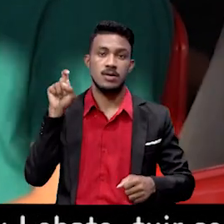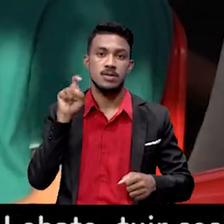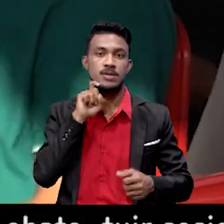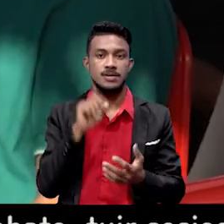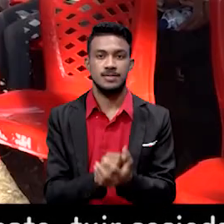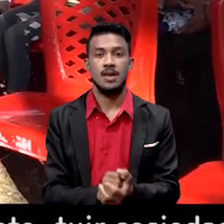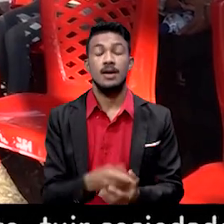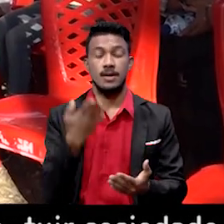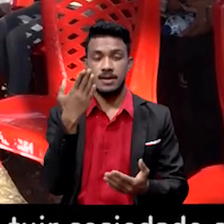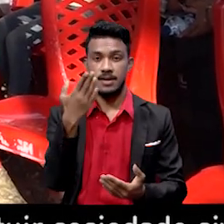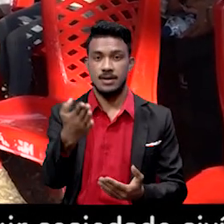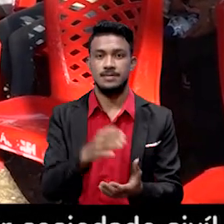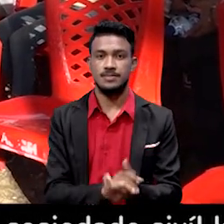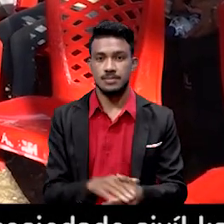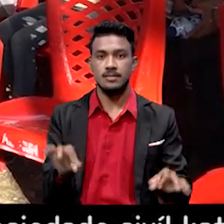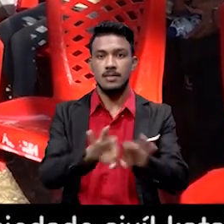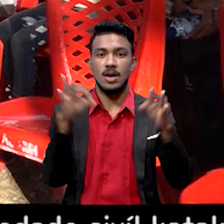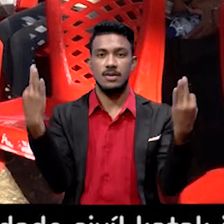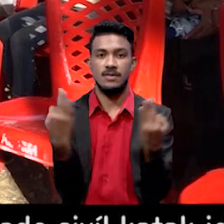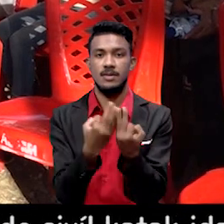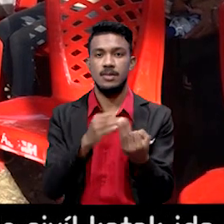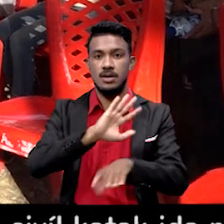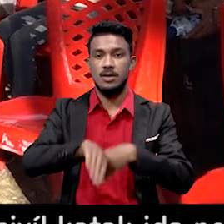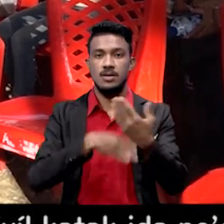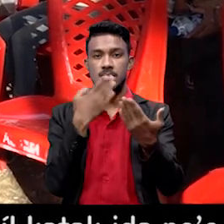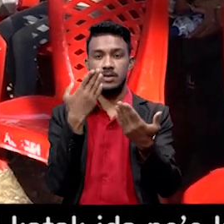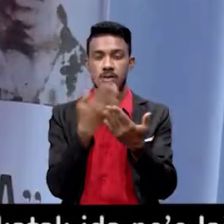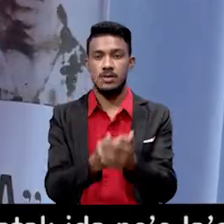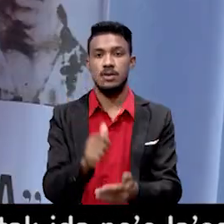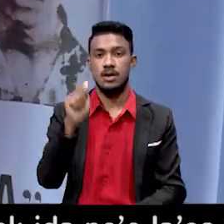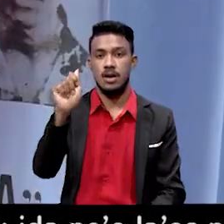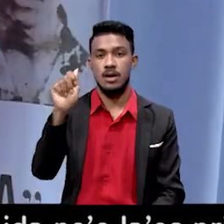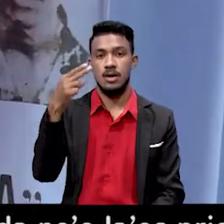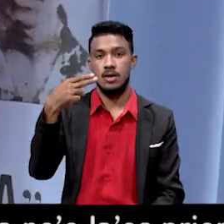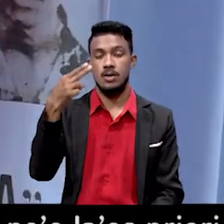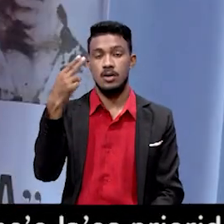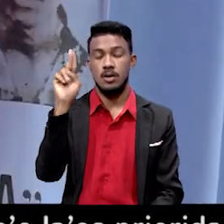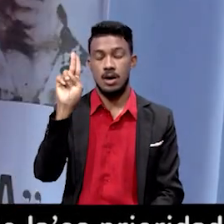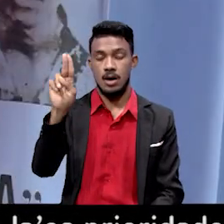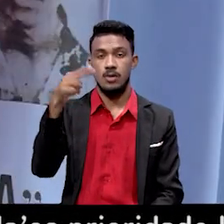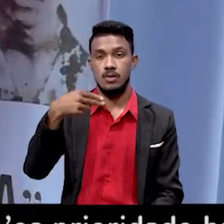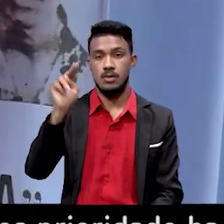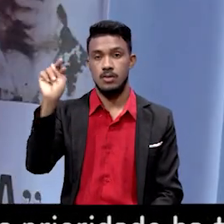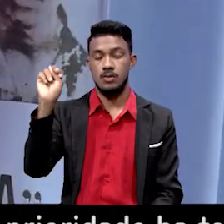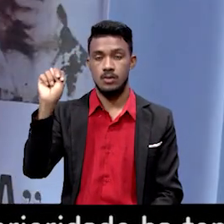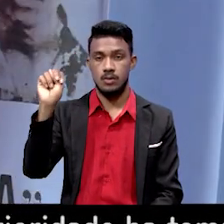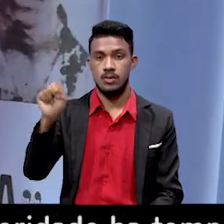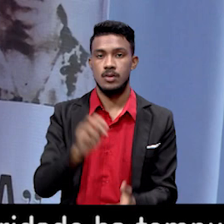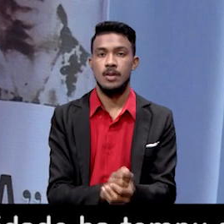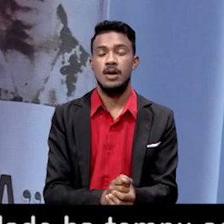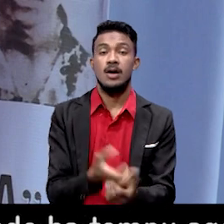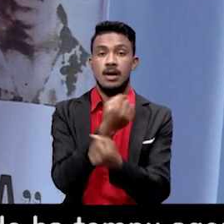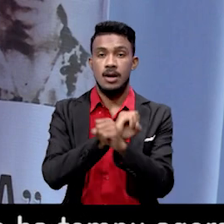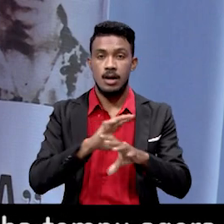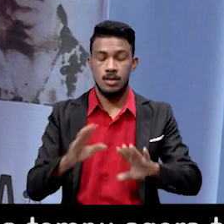Gusmaung Ninian ba familia Toma Ohung nebe lakon aman maung alin ba